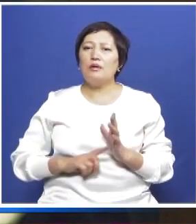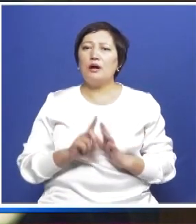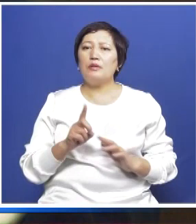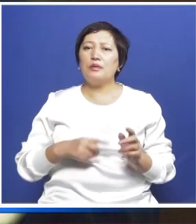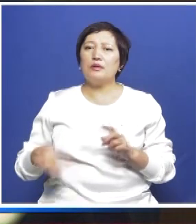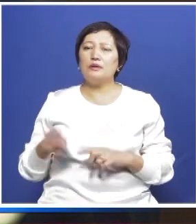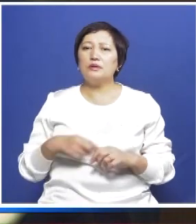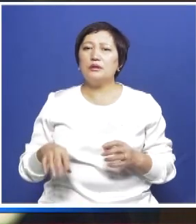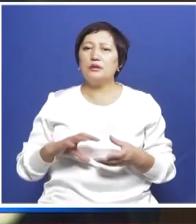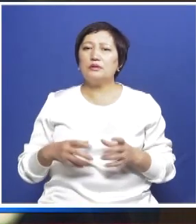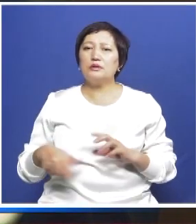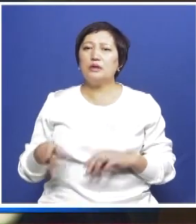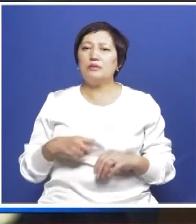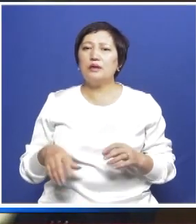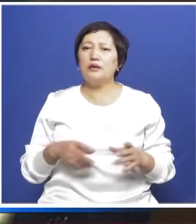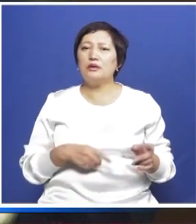аймақтарда